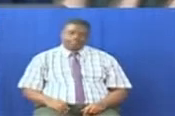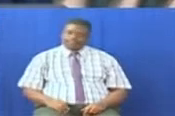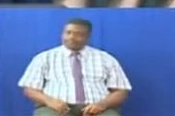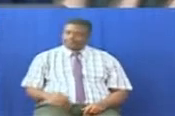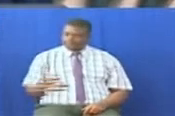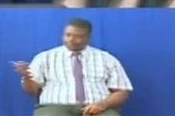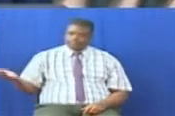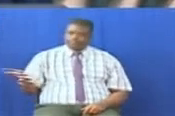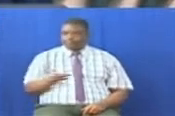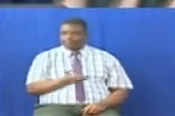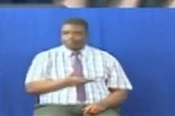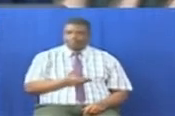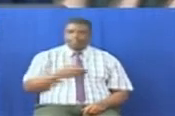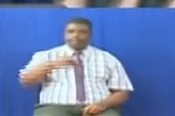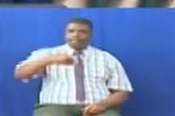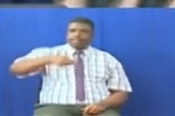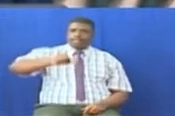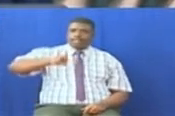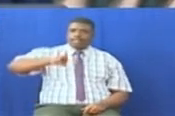Cecilia Daniel Pareso